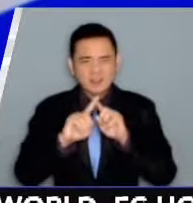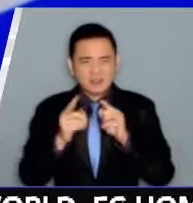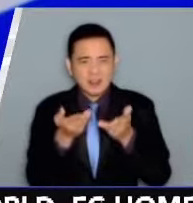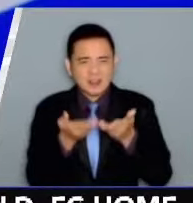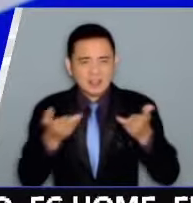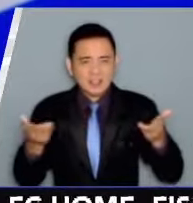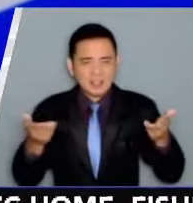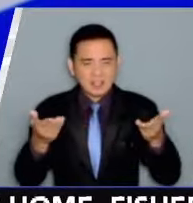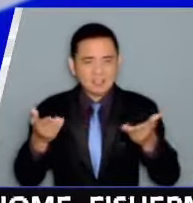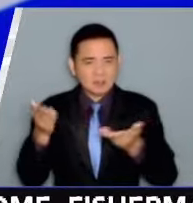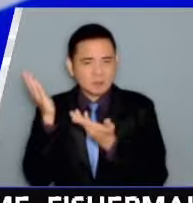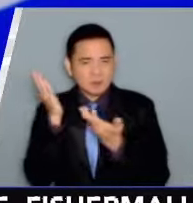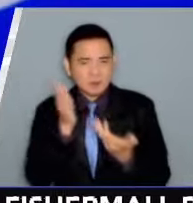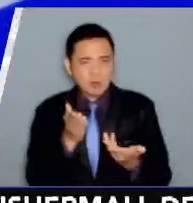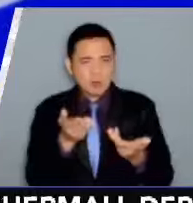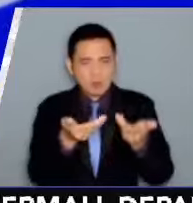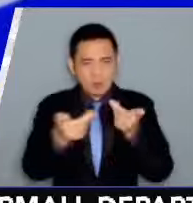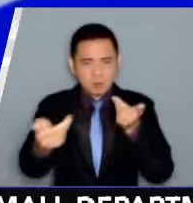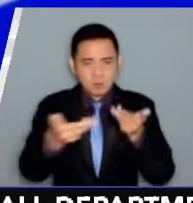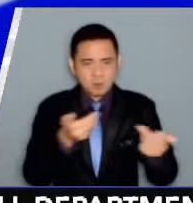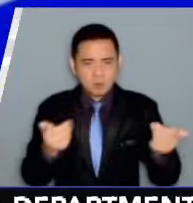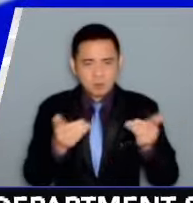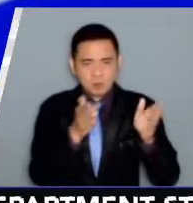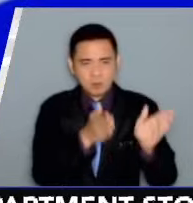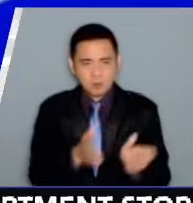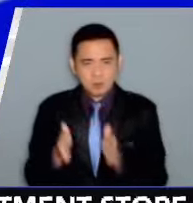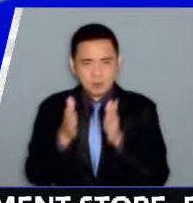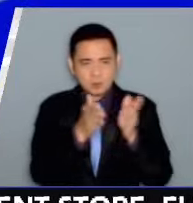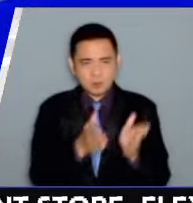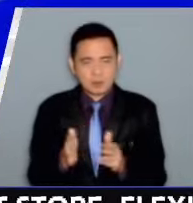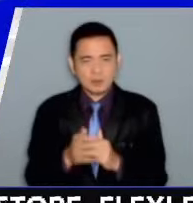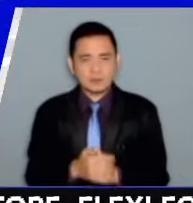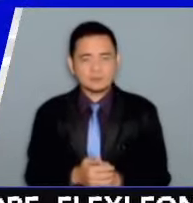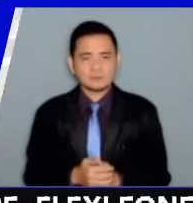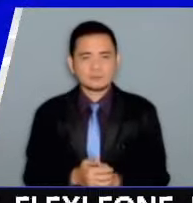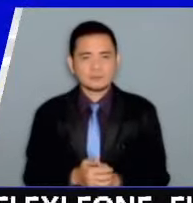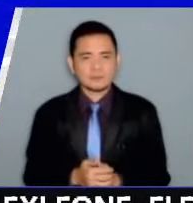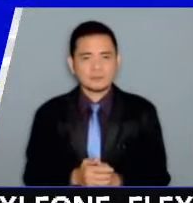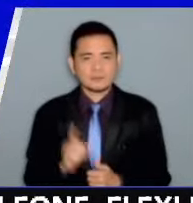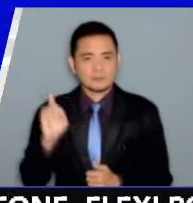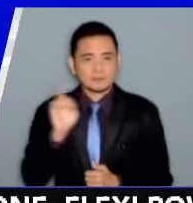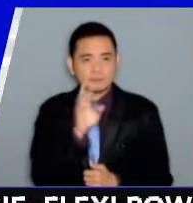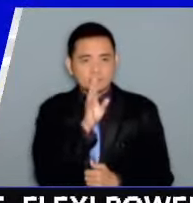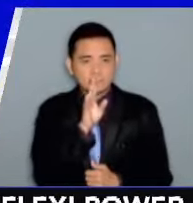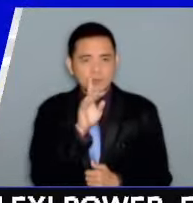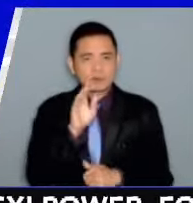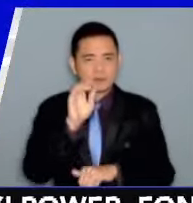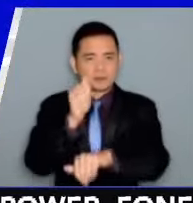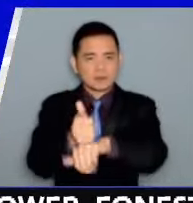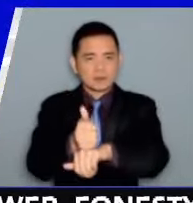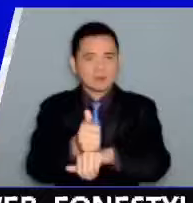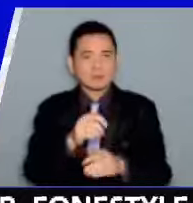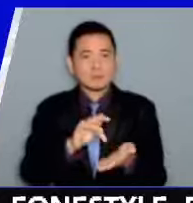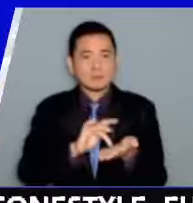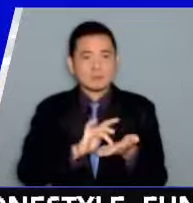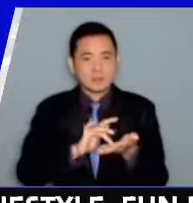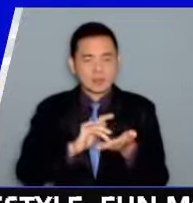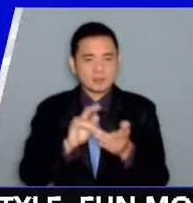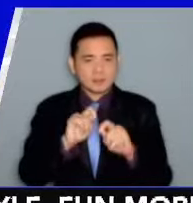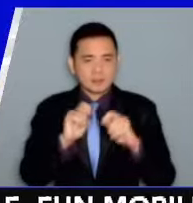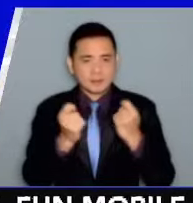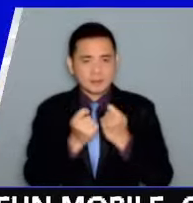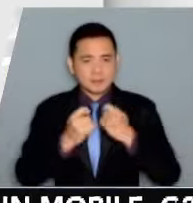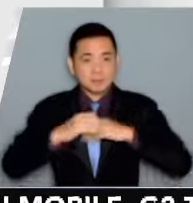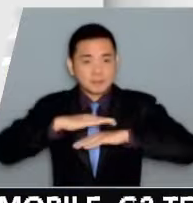coastguard maabutang kami isang medical team para may ar man kita maka paser kaso kinanglan sa